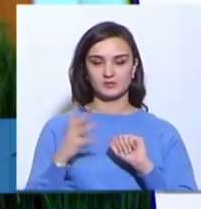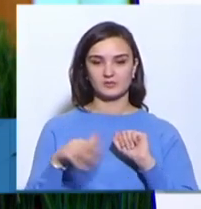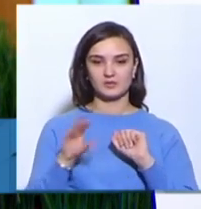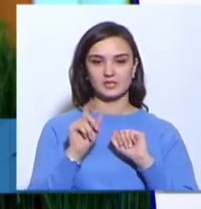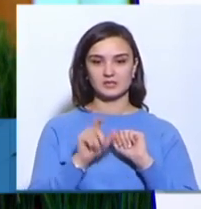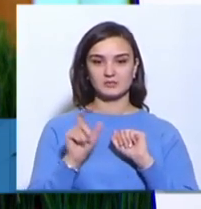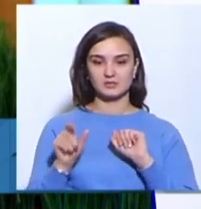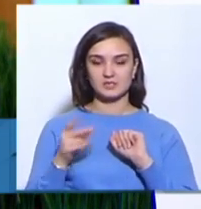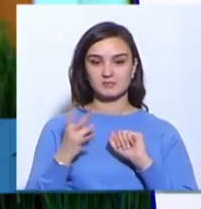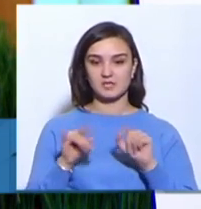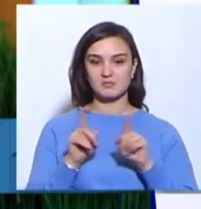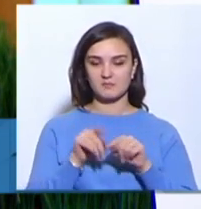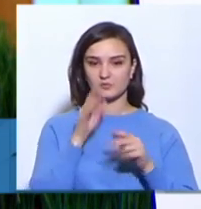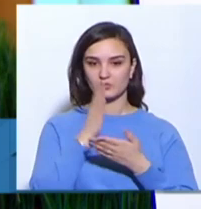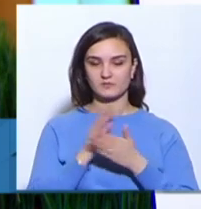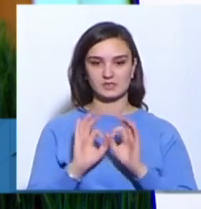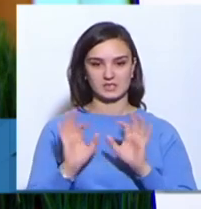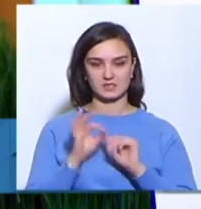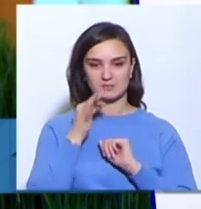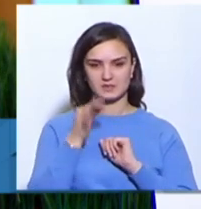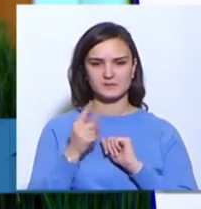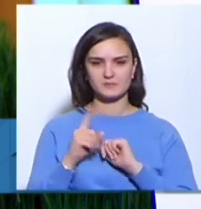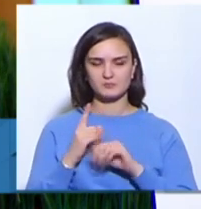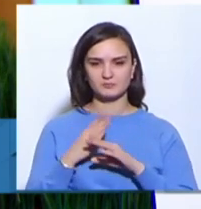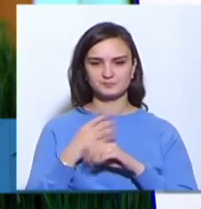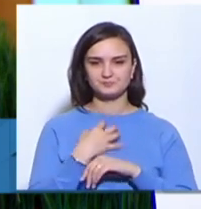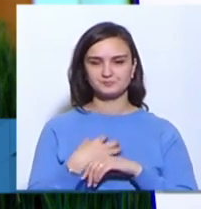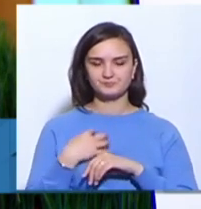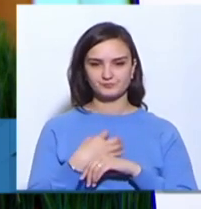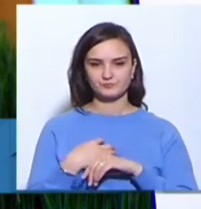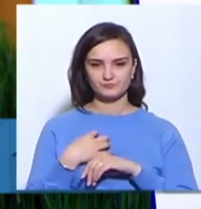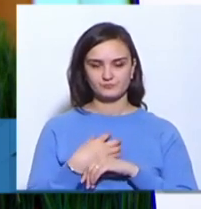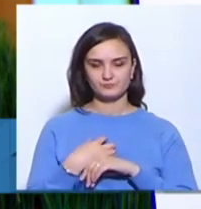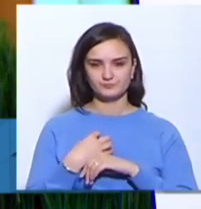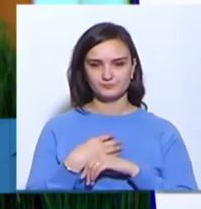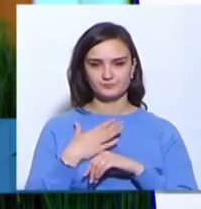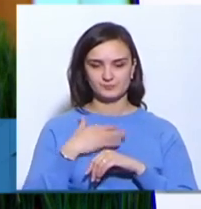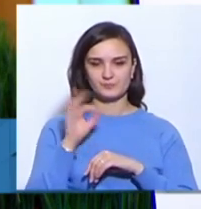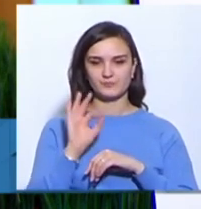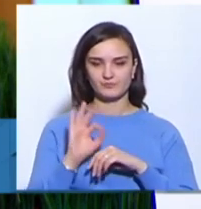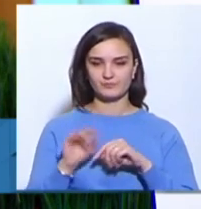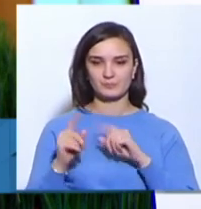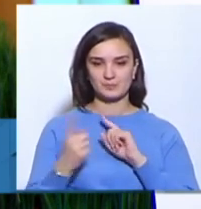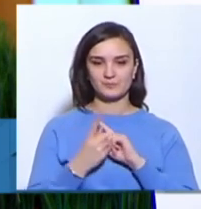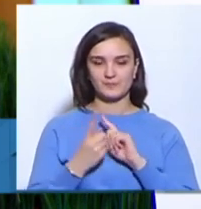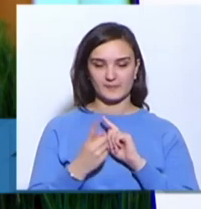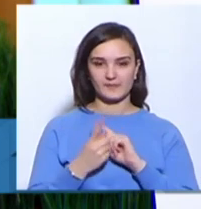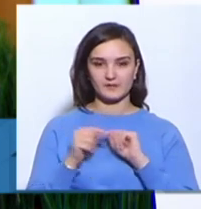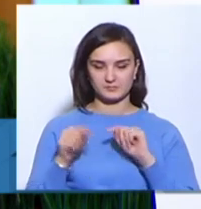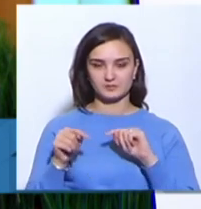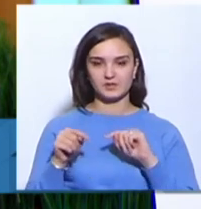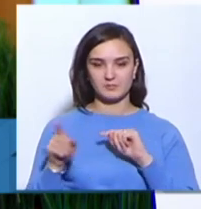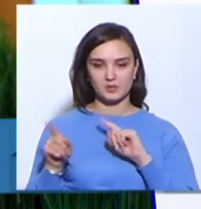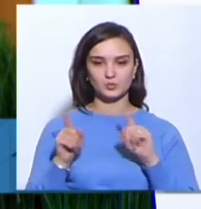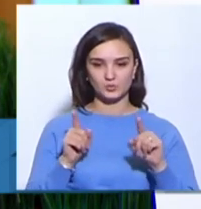იმ ადამიანს, მაგრამ ამავე დროს გვაქვს სათქმელიც. რატომ არის მნიშვნელოვანი ჩვენ ხშირად ხვდებით ხოლმე ერთმანეთს ცნობადობის ამა თუ